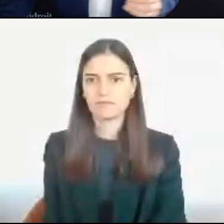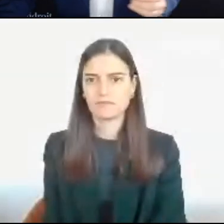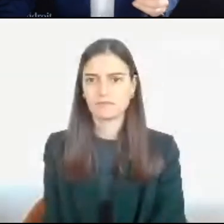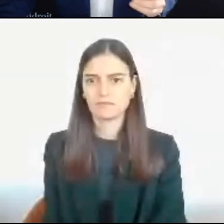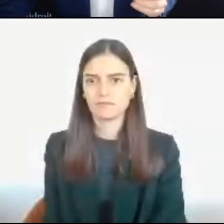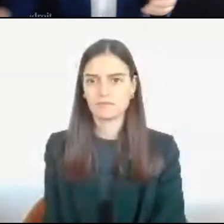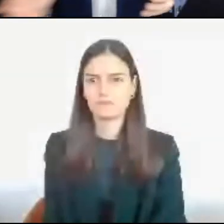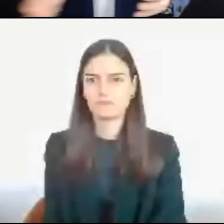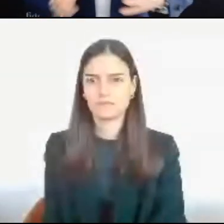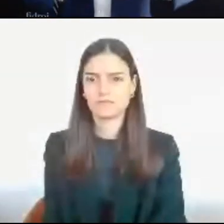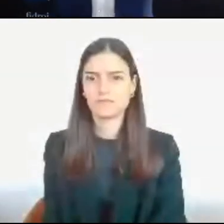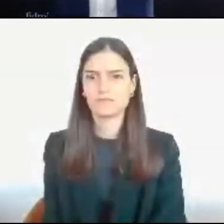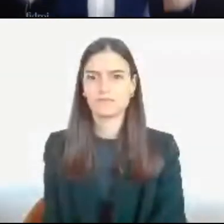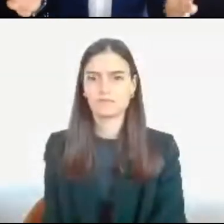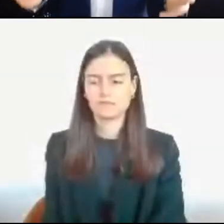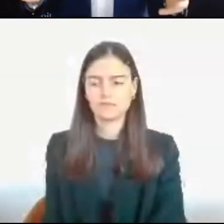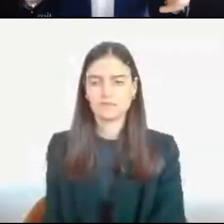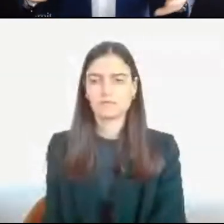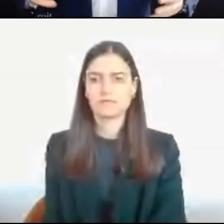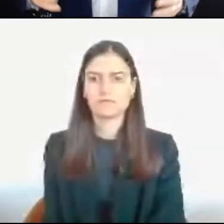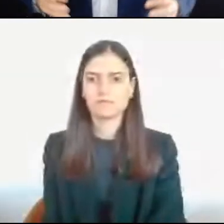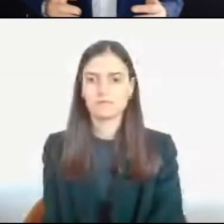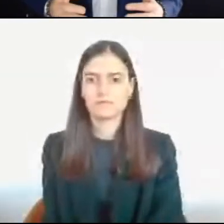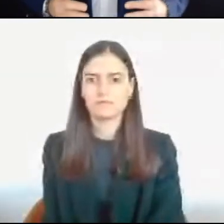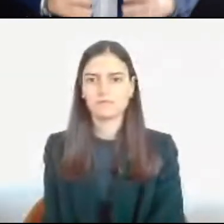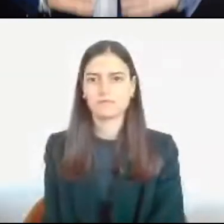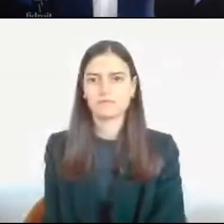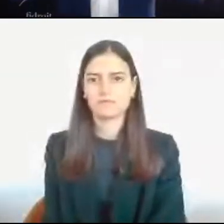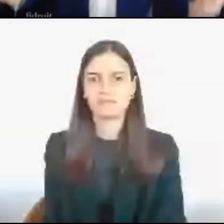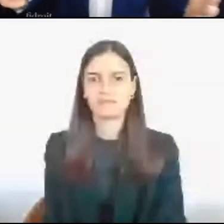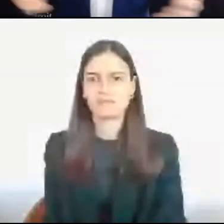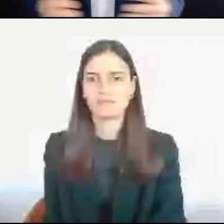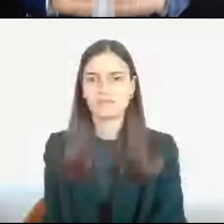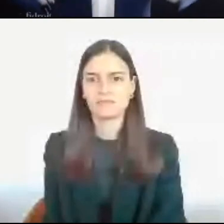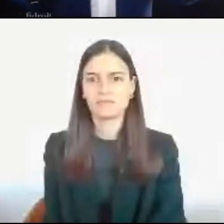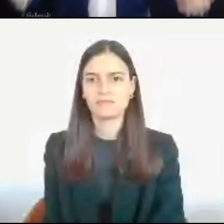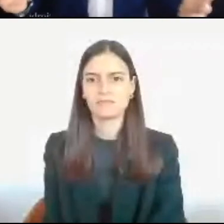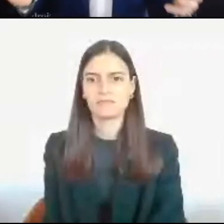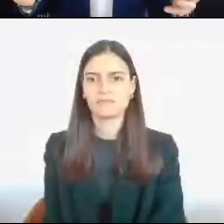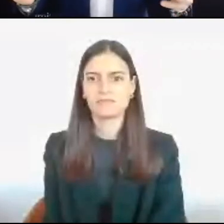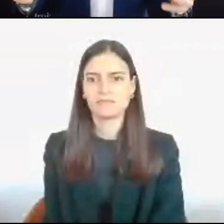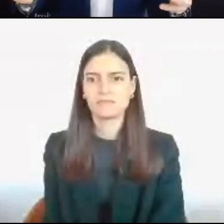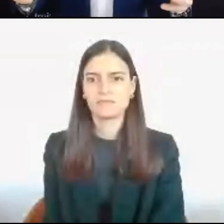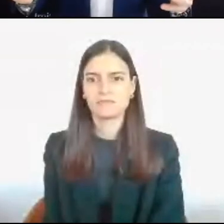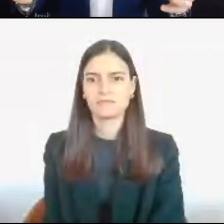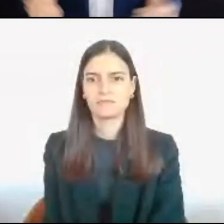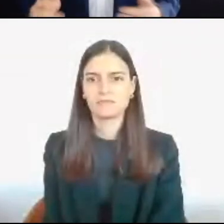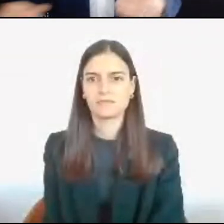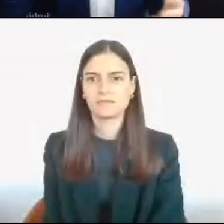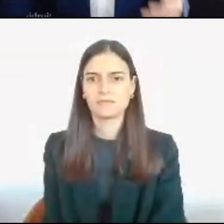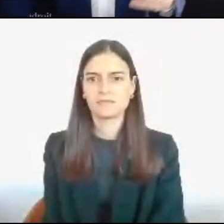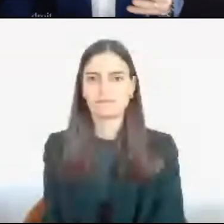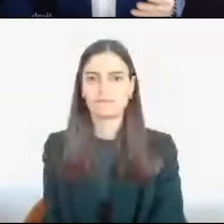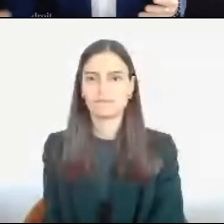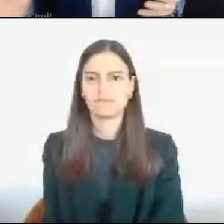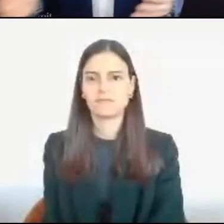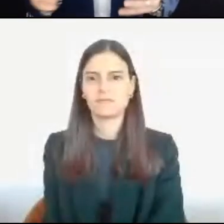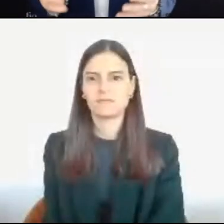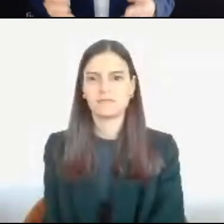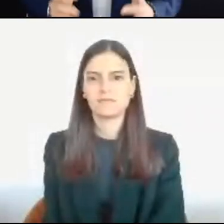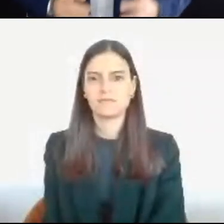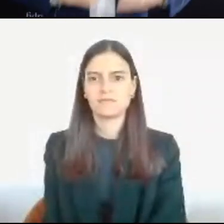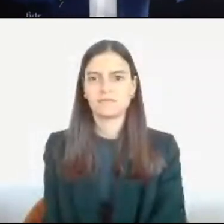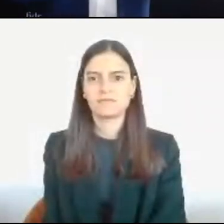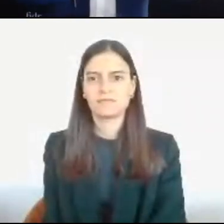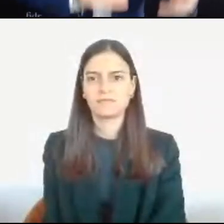ne reste pas moins que ces spécificités se sont étendues à d'autres formules d'épargne. C'est la raison pour laquelle,